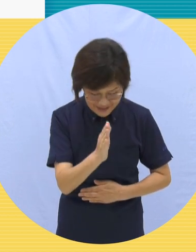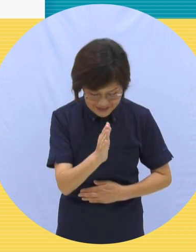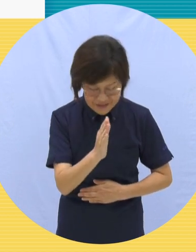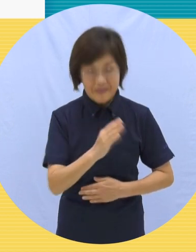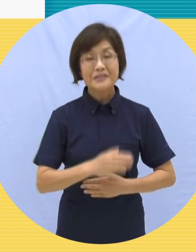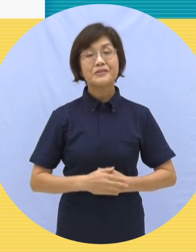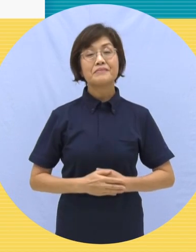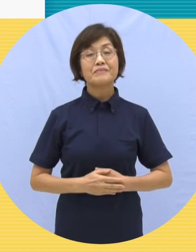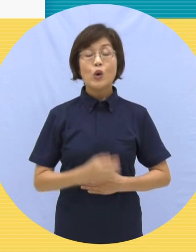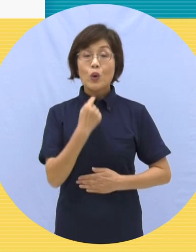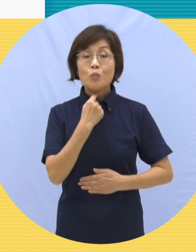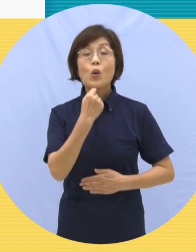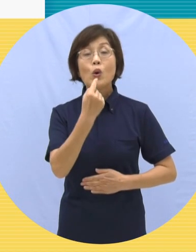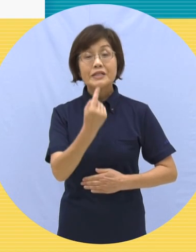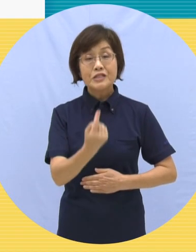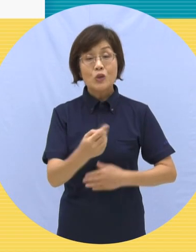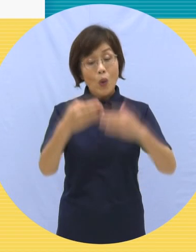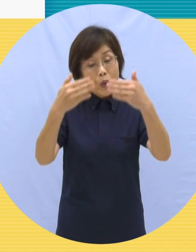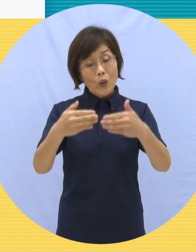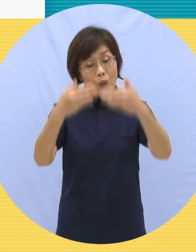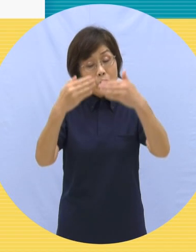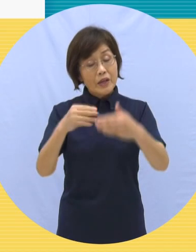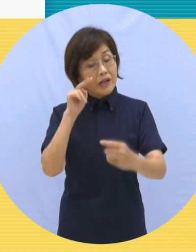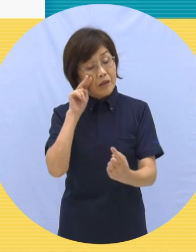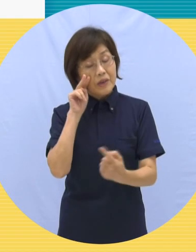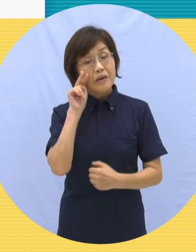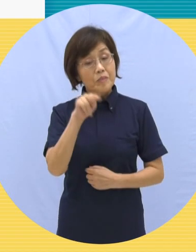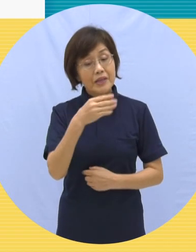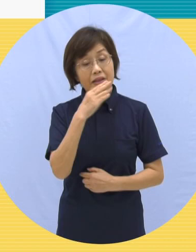ご応募ください。またこの番組をもう一度ご覧